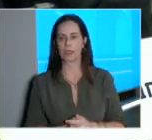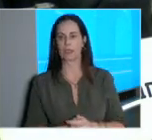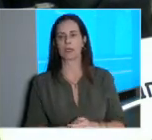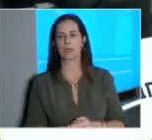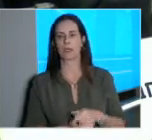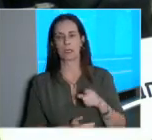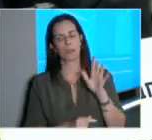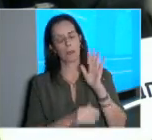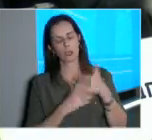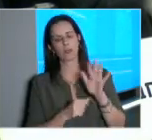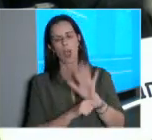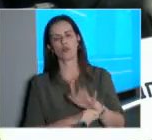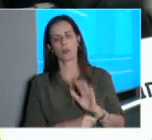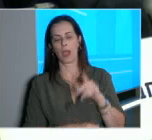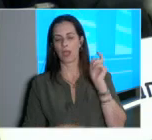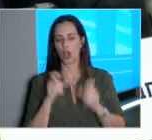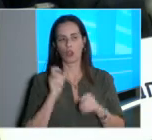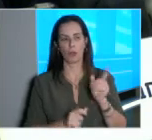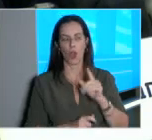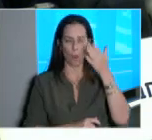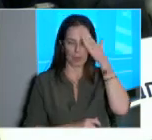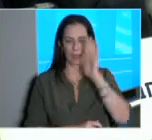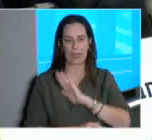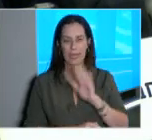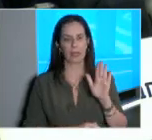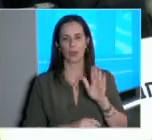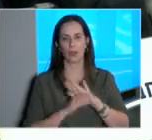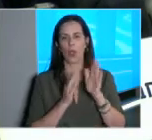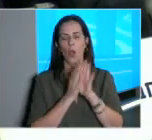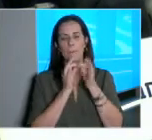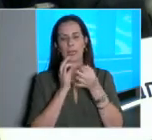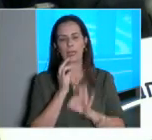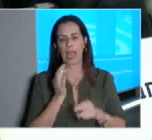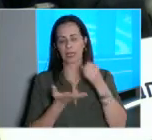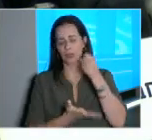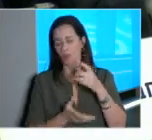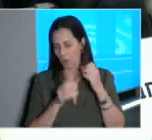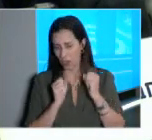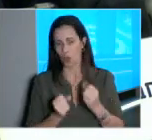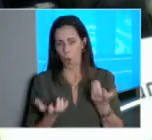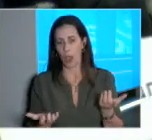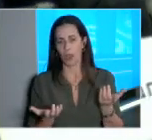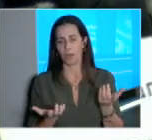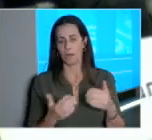זה מחלחל בסופו של דבר. האזרח הקטן הרי לא מכיר את פרטי התקציב, והוא בטוח